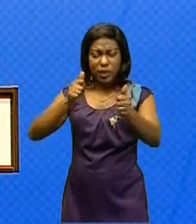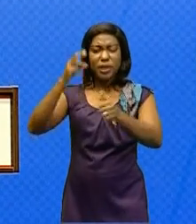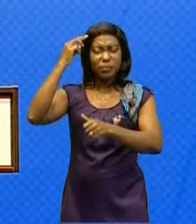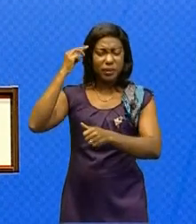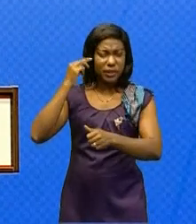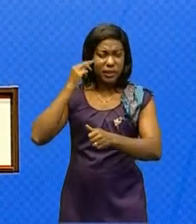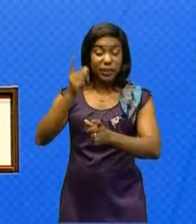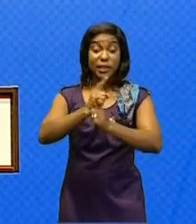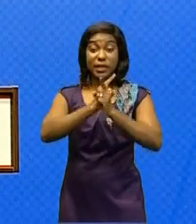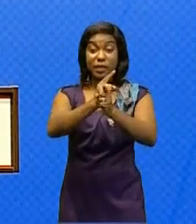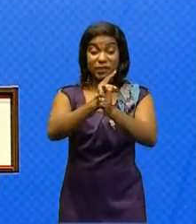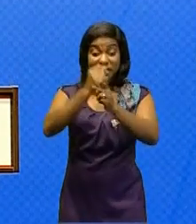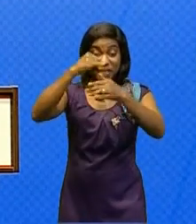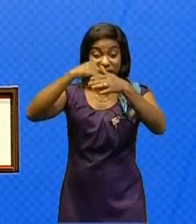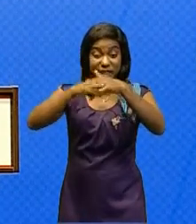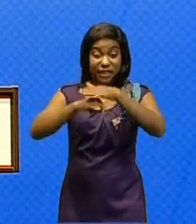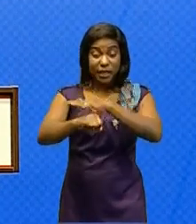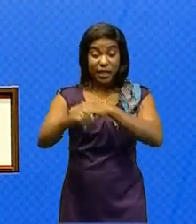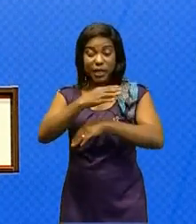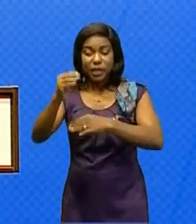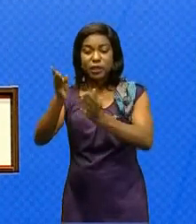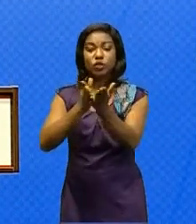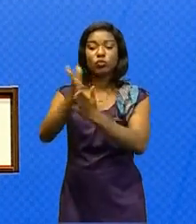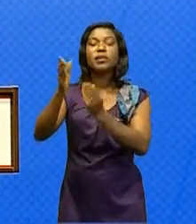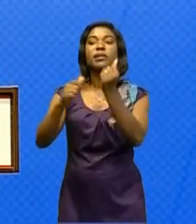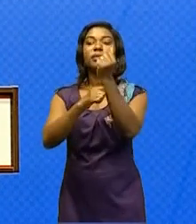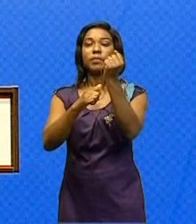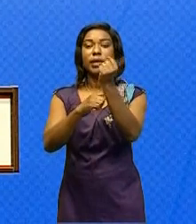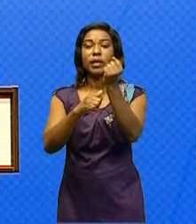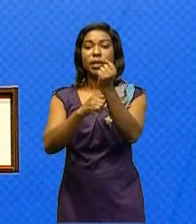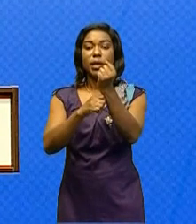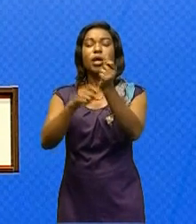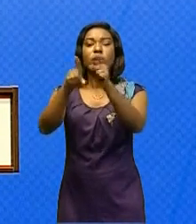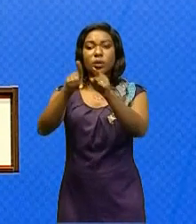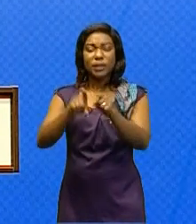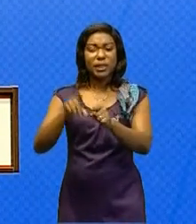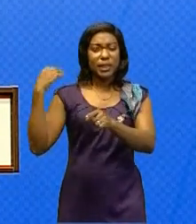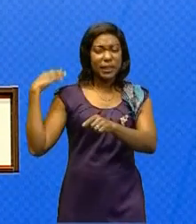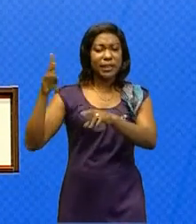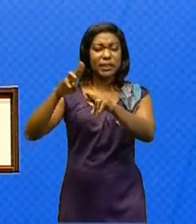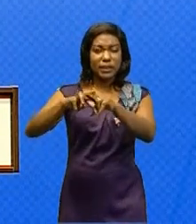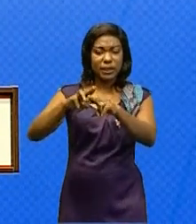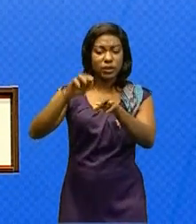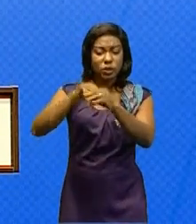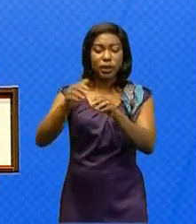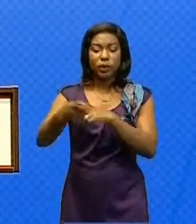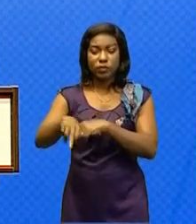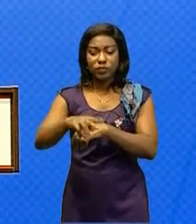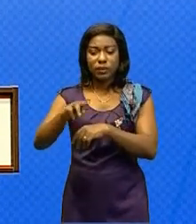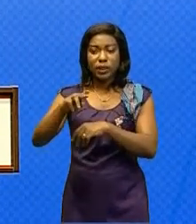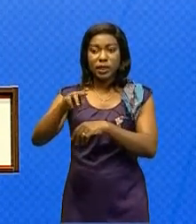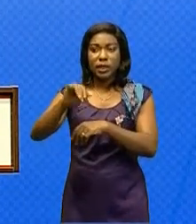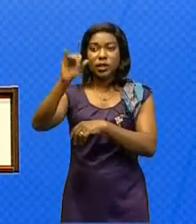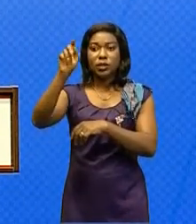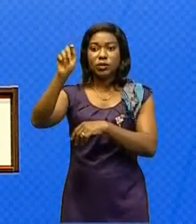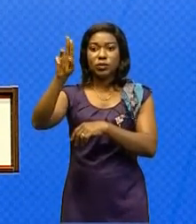de la Défense, de l'Intérieur ou celui des droits humains, l'instauration de l'état de siège dans les provinces de l'Ituri et du